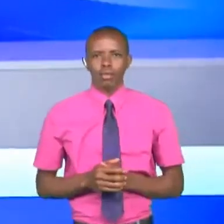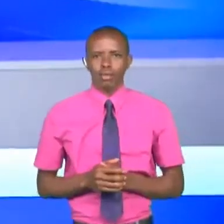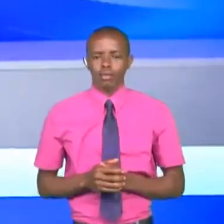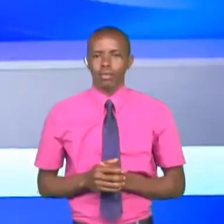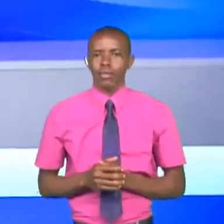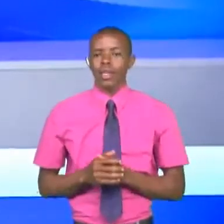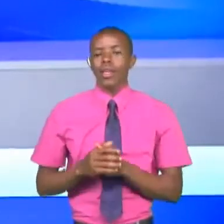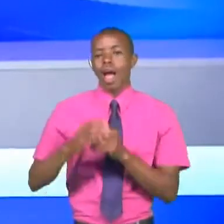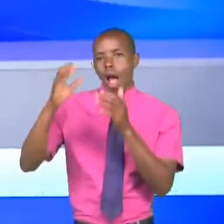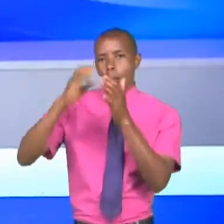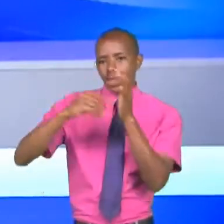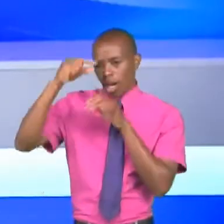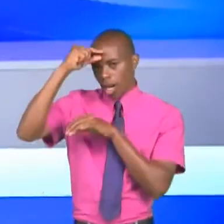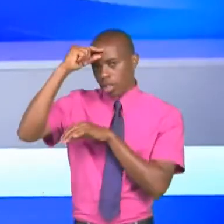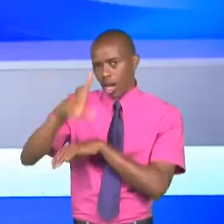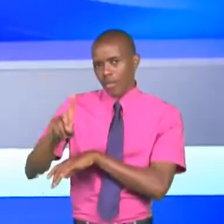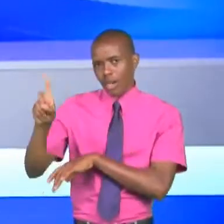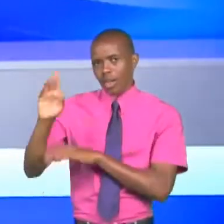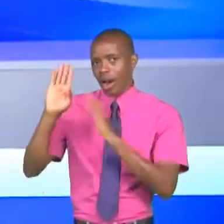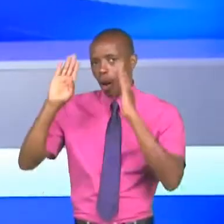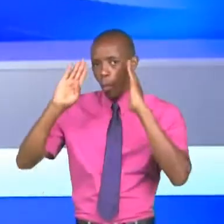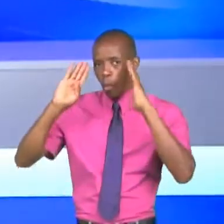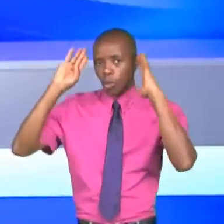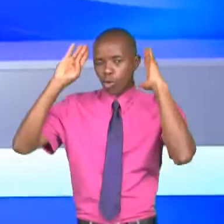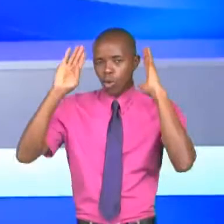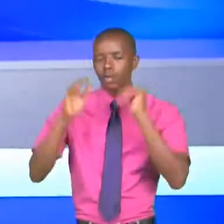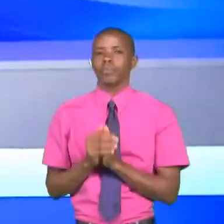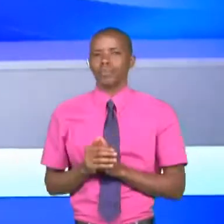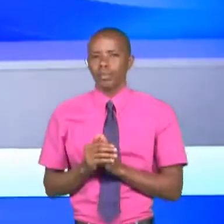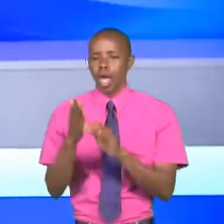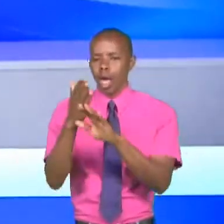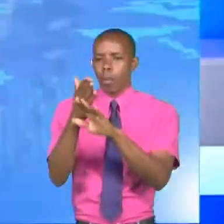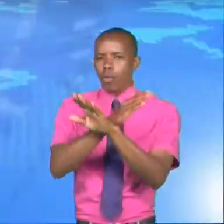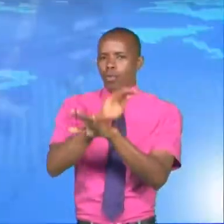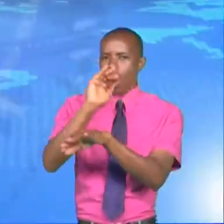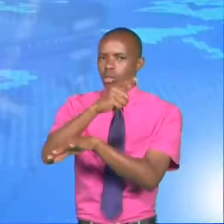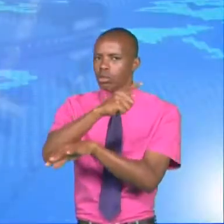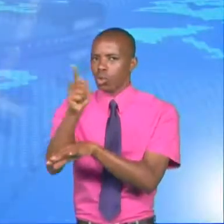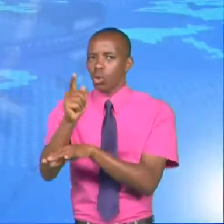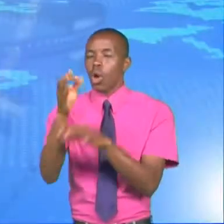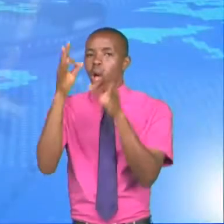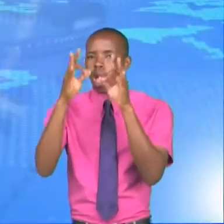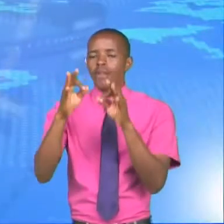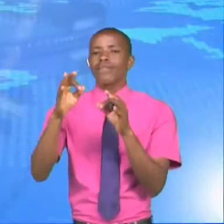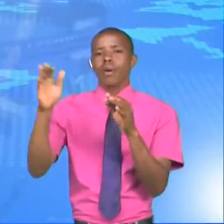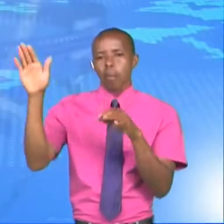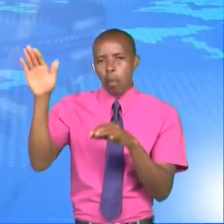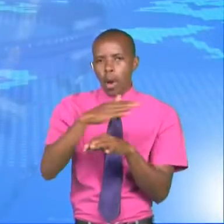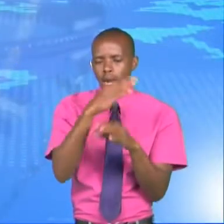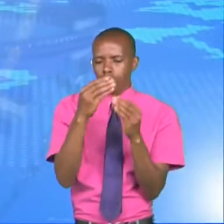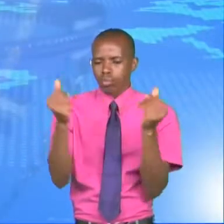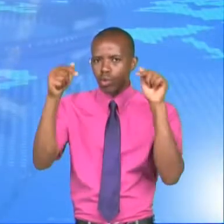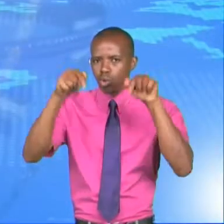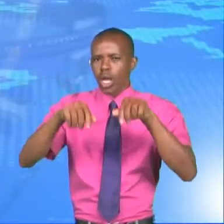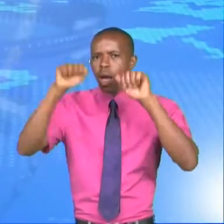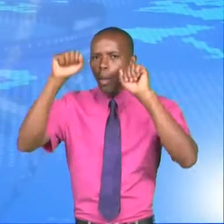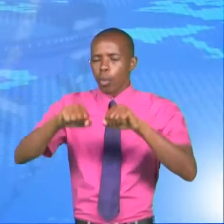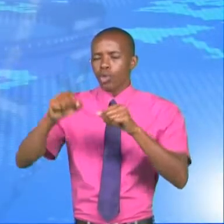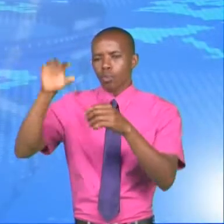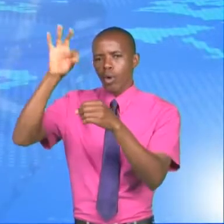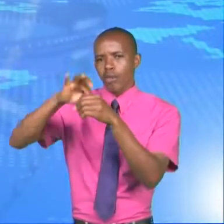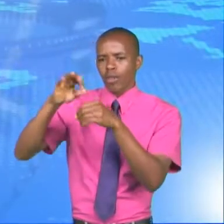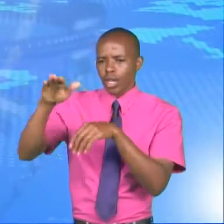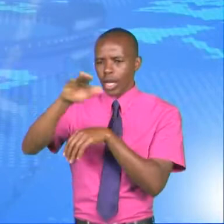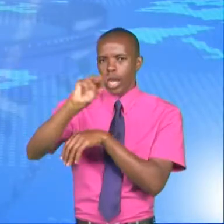Machakos Governor Alfred Mutua. All right, earlier on I asked you, if Parliament is dissolved today, would you re-elect your